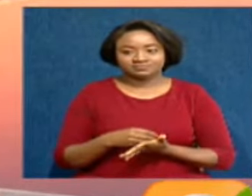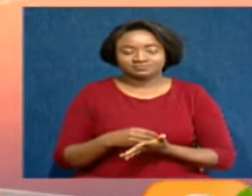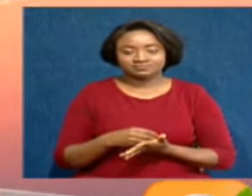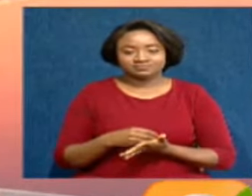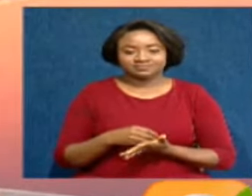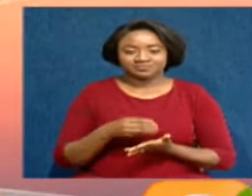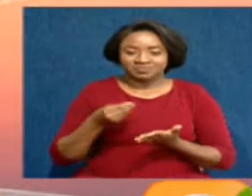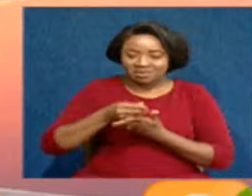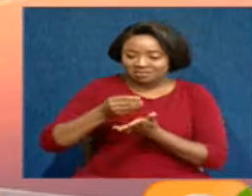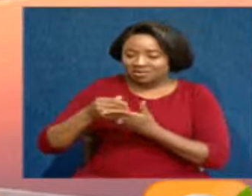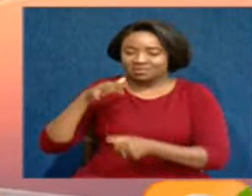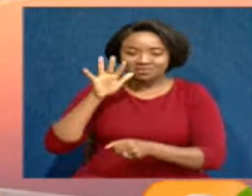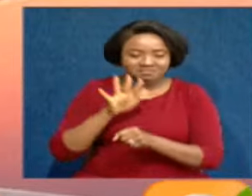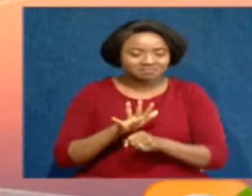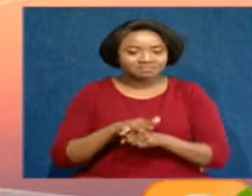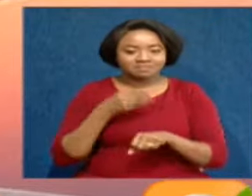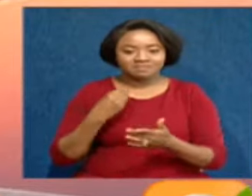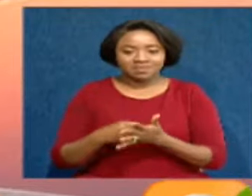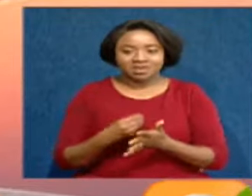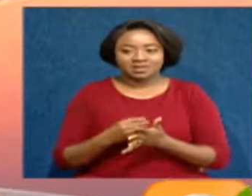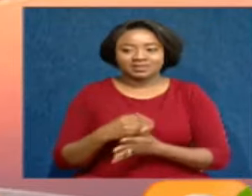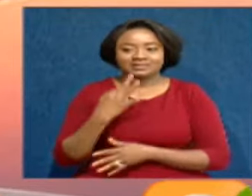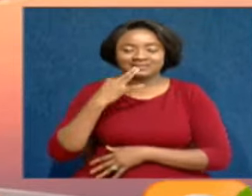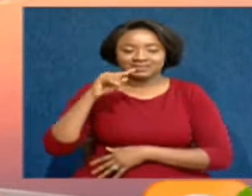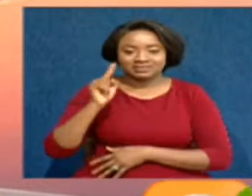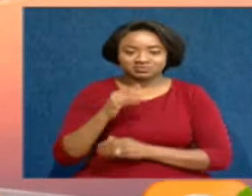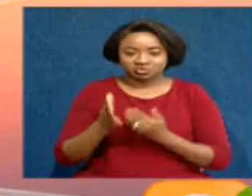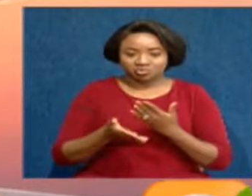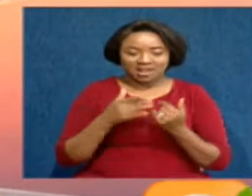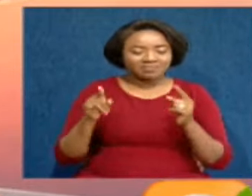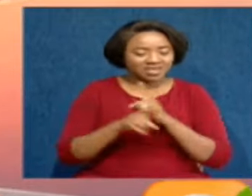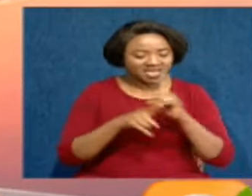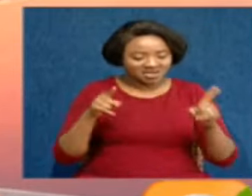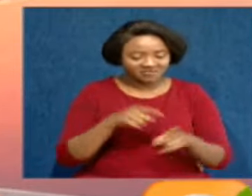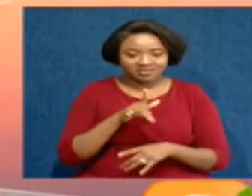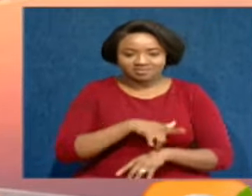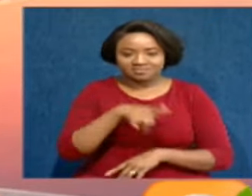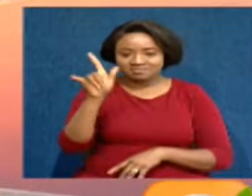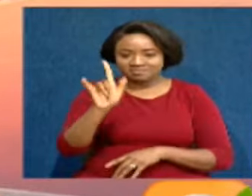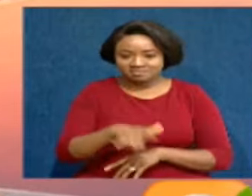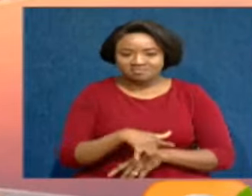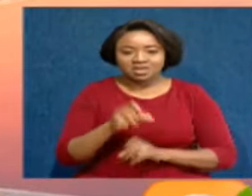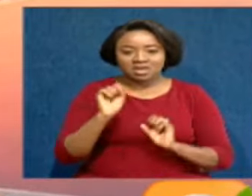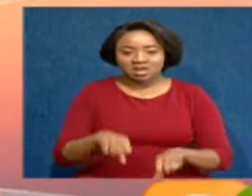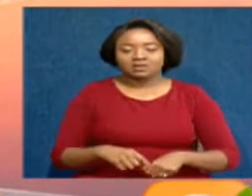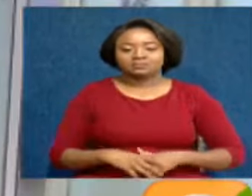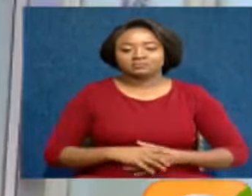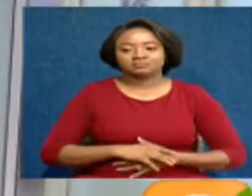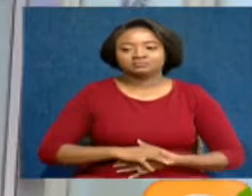1,300 kila mmoja za kugharamia shughuli zote za usafiri. Ben Kirui na mengi zaidi.